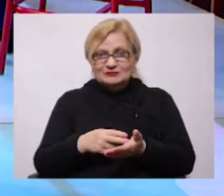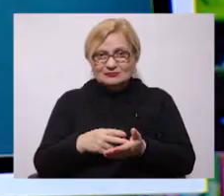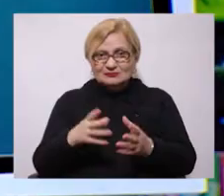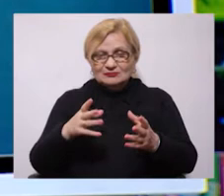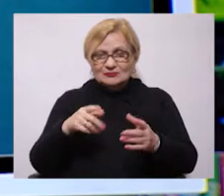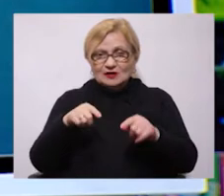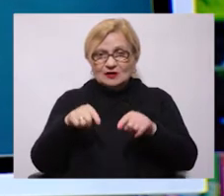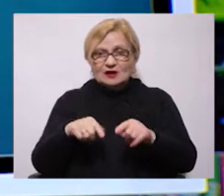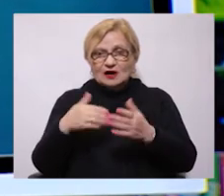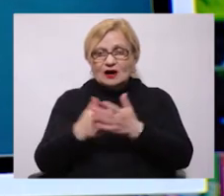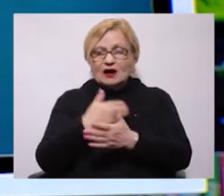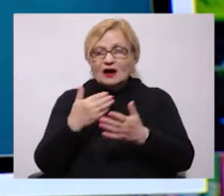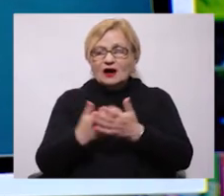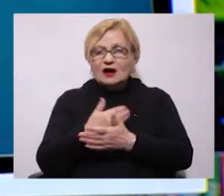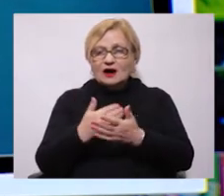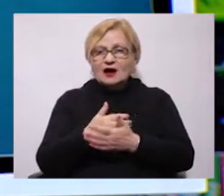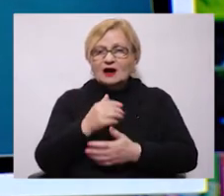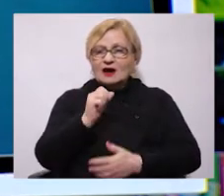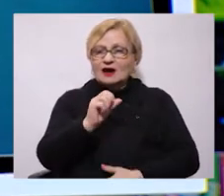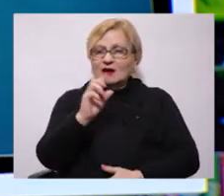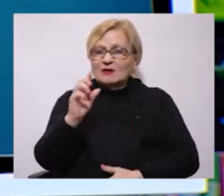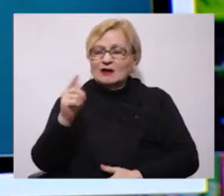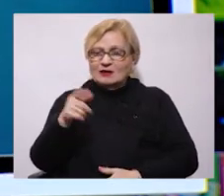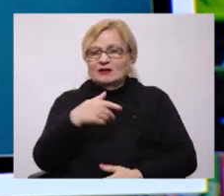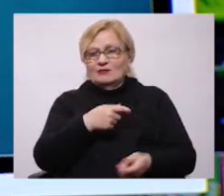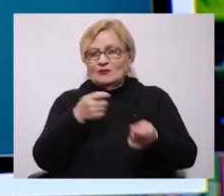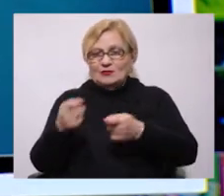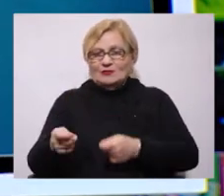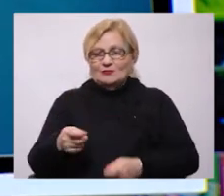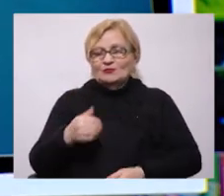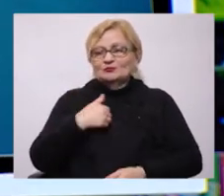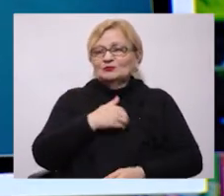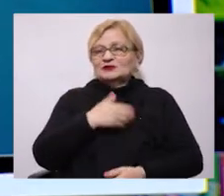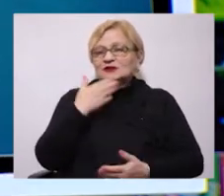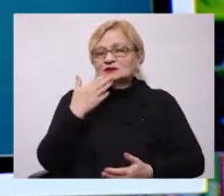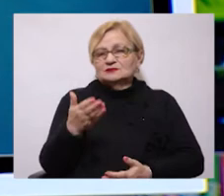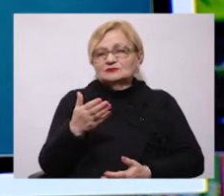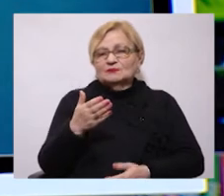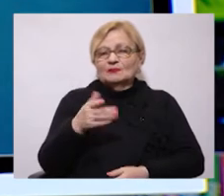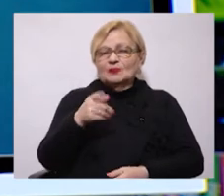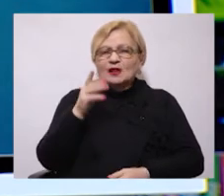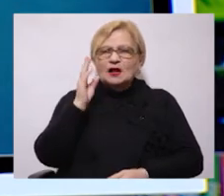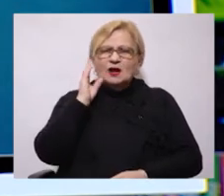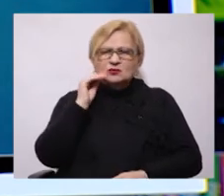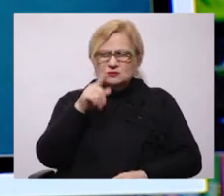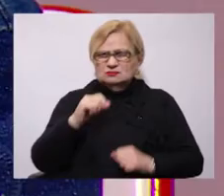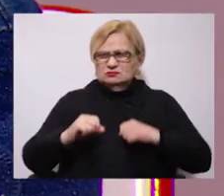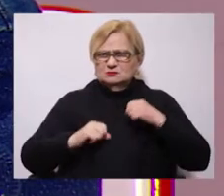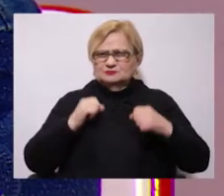ჩვენთან ახალი ასოები მოგვიტანა, მაგრამ სანამ ამაზე ვისაუბრებთ, მინდა გკითხოთ, როდისმე თუ